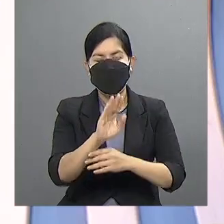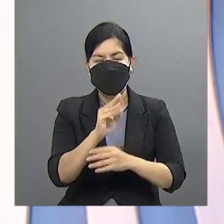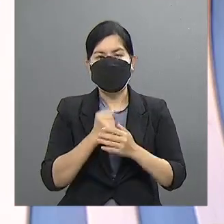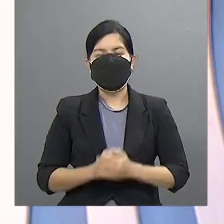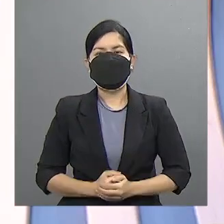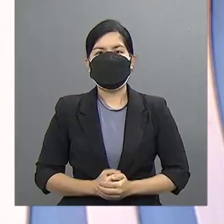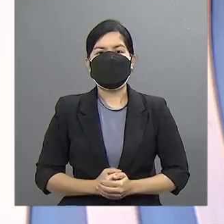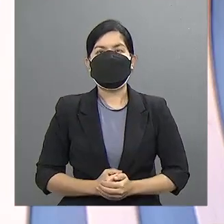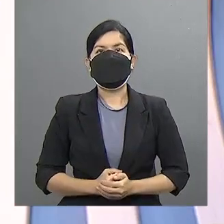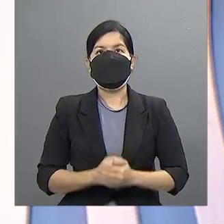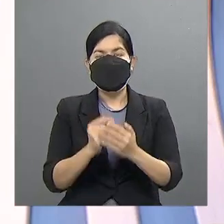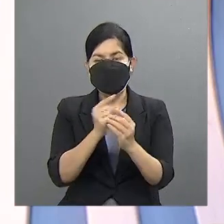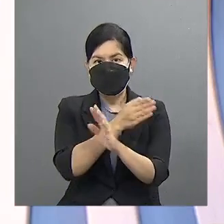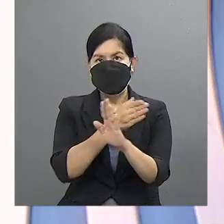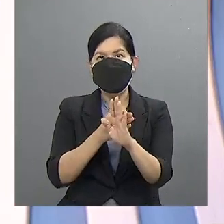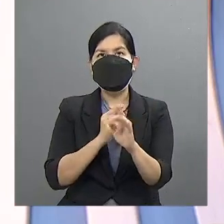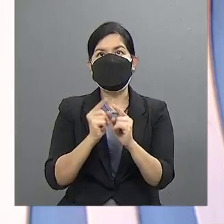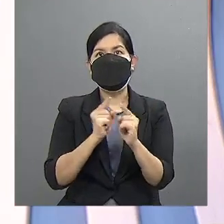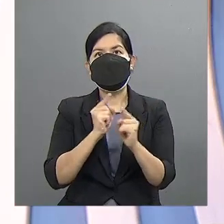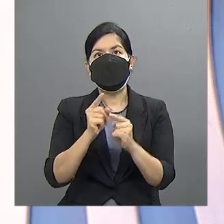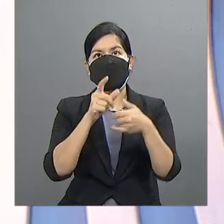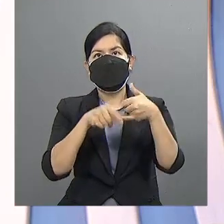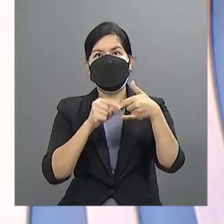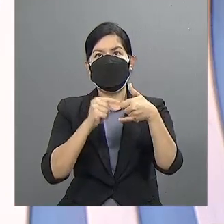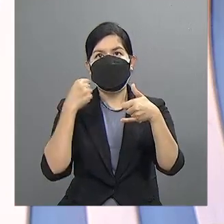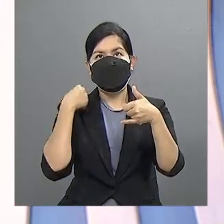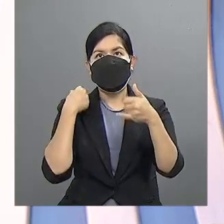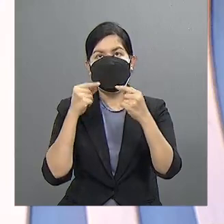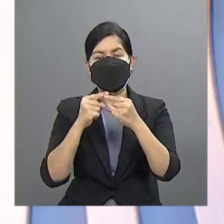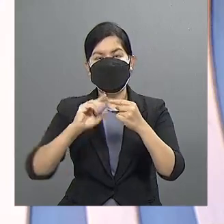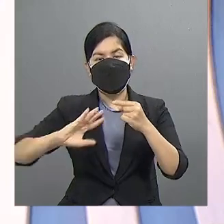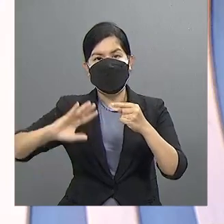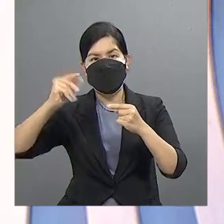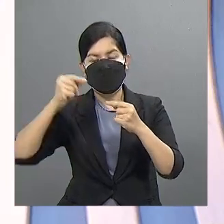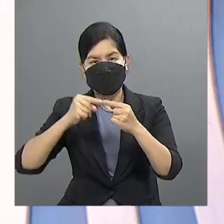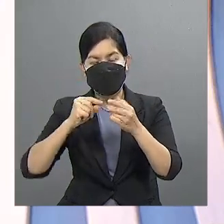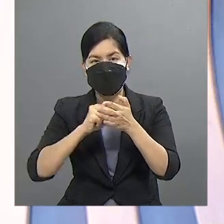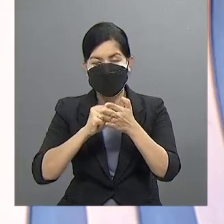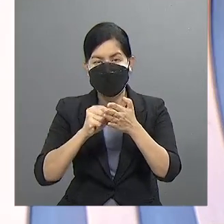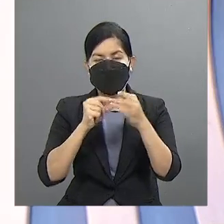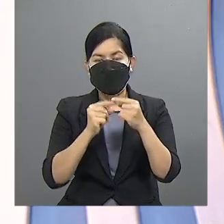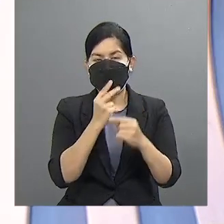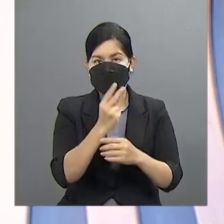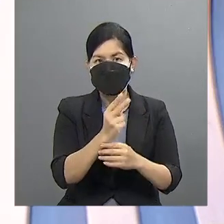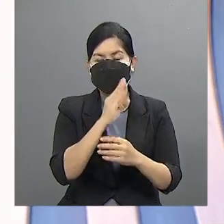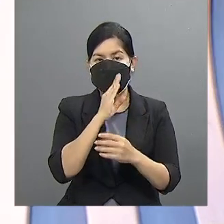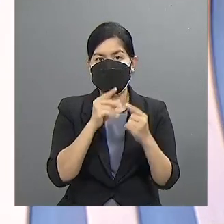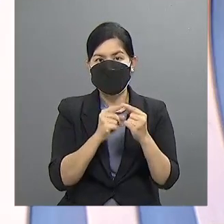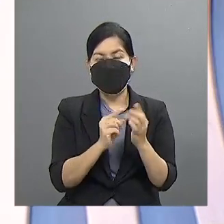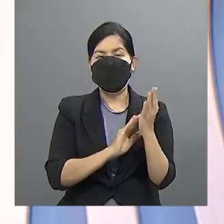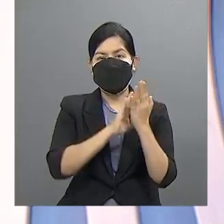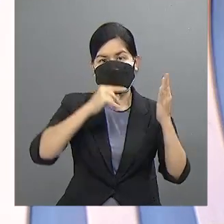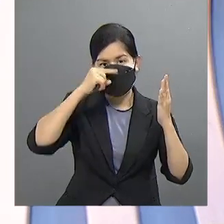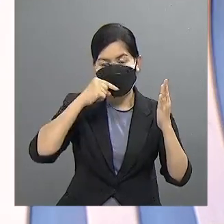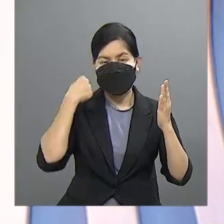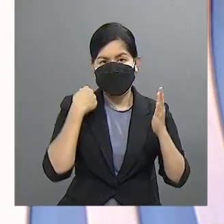ต่ก่อนที่เราจะไปคุยกับผู้พัฒนาพาคุณผู้ชมไปดูกันหน่อยว่าถ้าเกิดประเทศเรามีนักฟังเชิงลึกนั้นสำคัญอย่าง